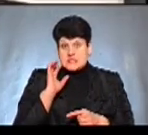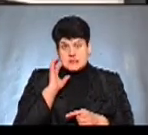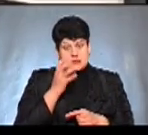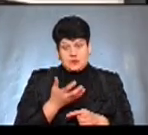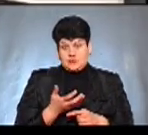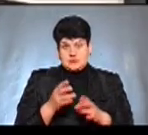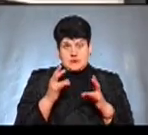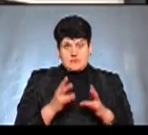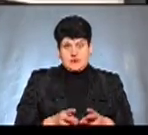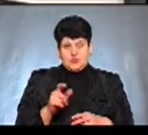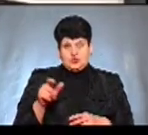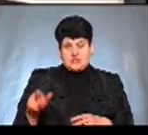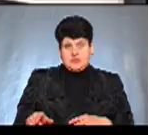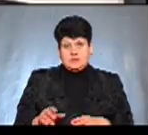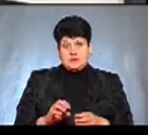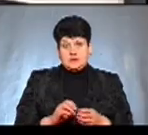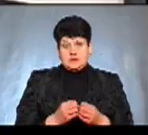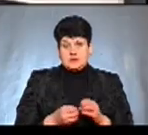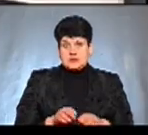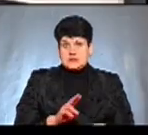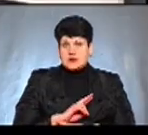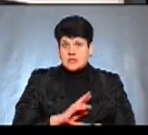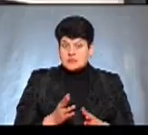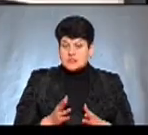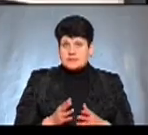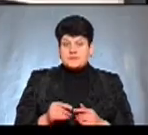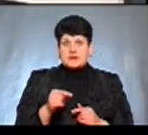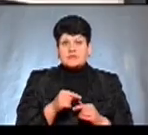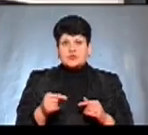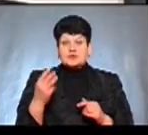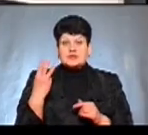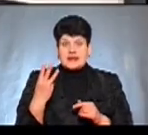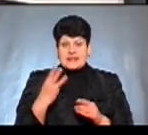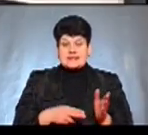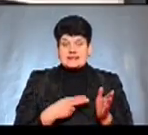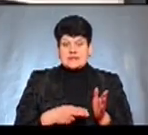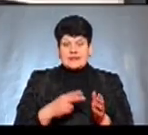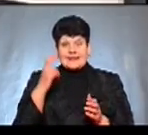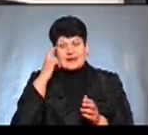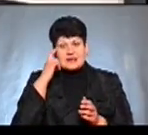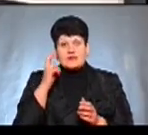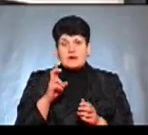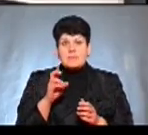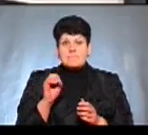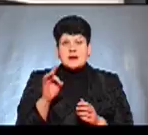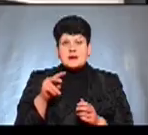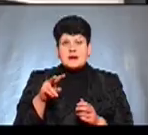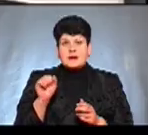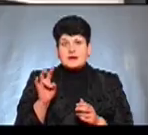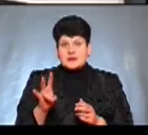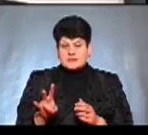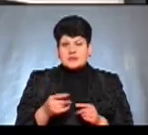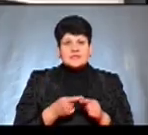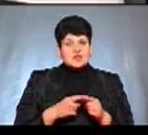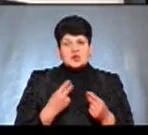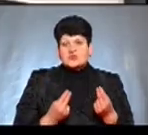з людськими жертвами. Знизу проходить так званий третій міжнародний транспортний коридор залізничний Київ-Берлін. Тому це не жарти. І рішення це в нас